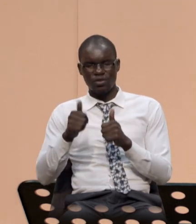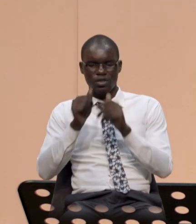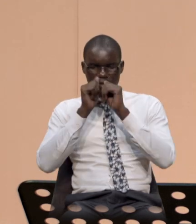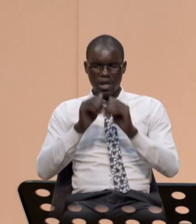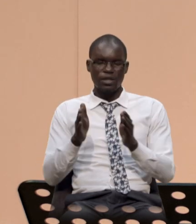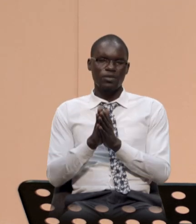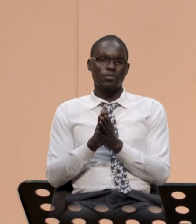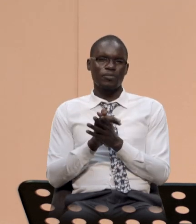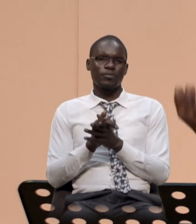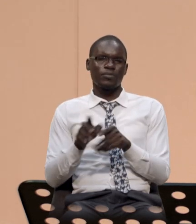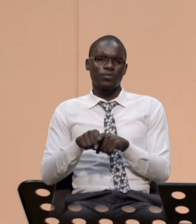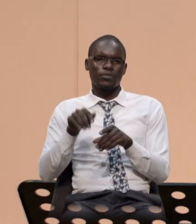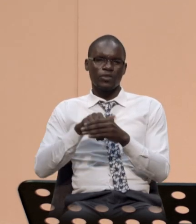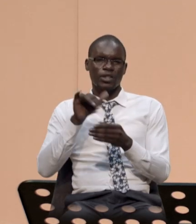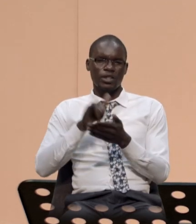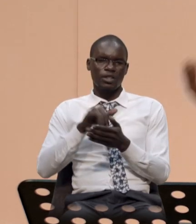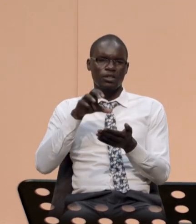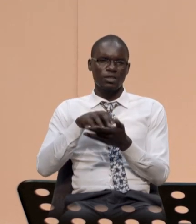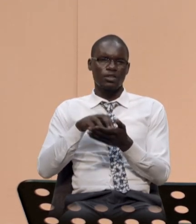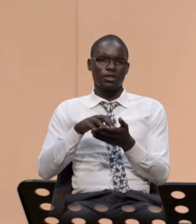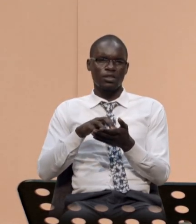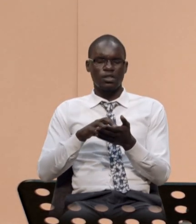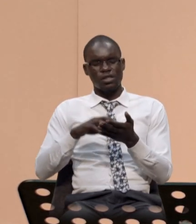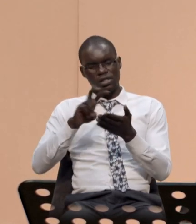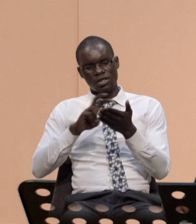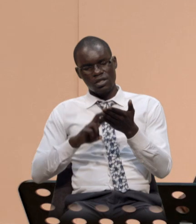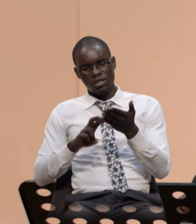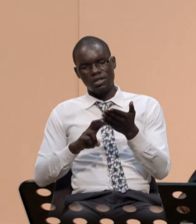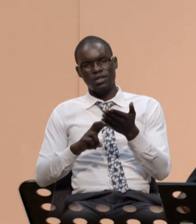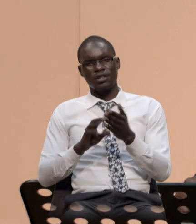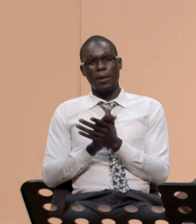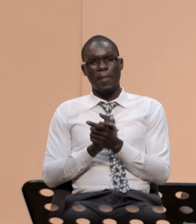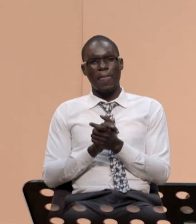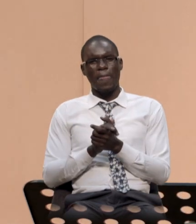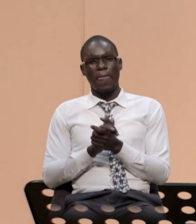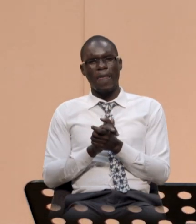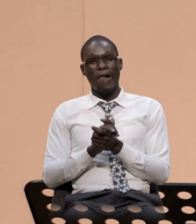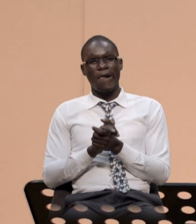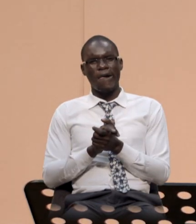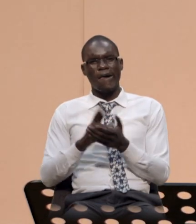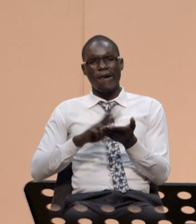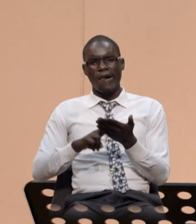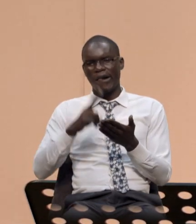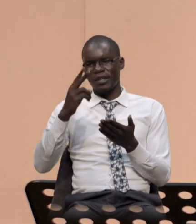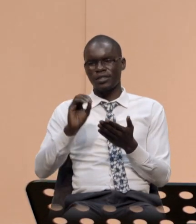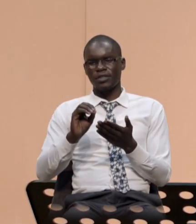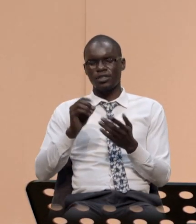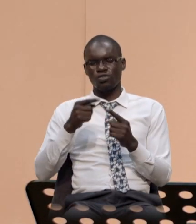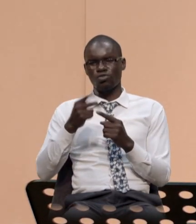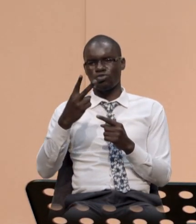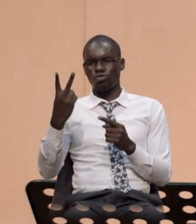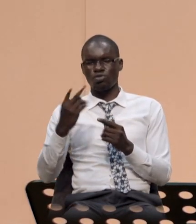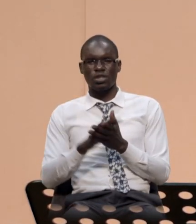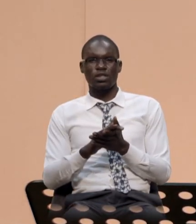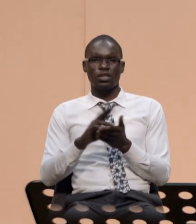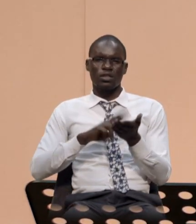navyo. Na katika hali hiyo maandiko yanasema ya kwamba unaposoma fungu la 20 hadi 22,